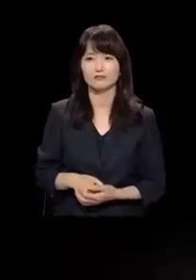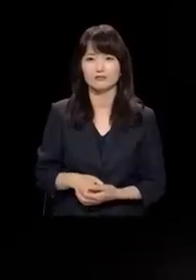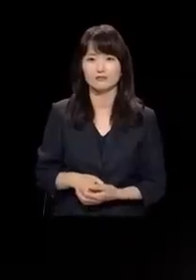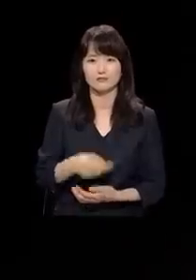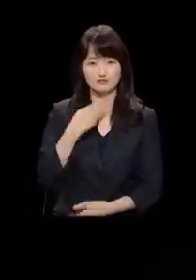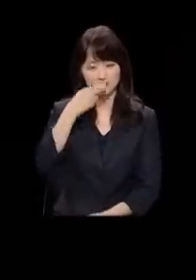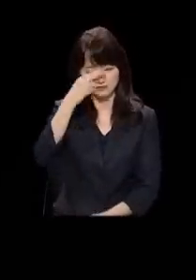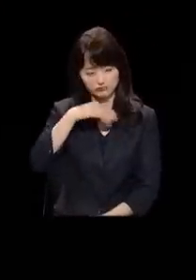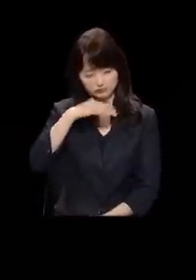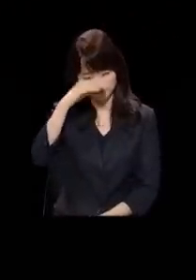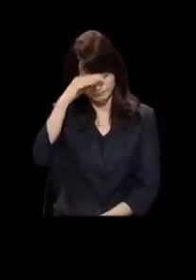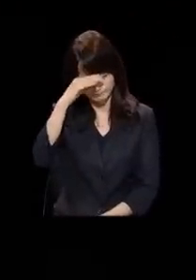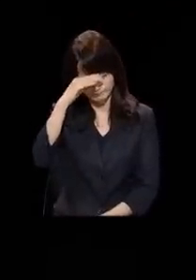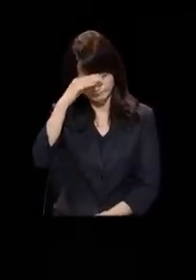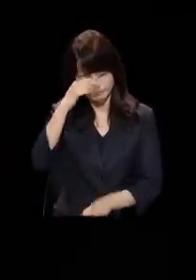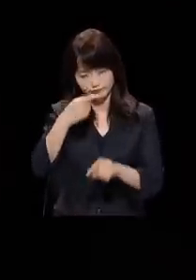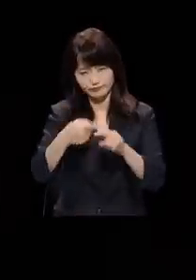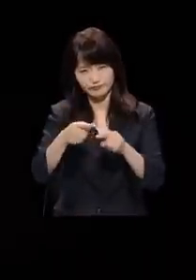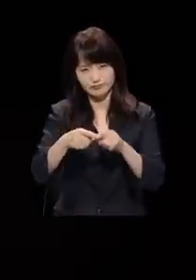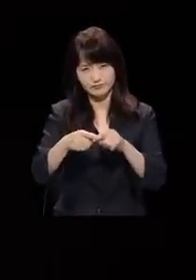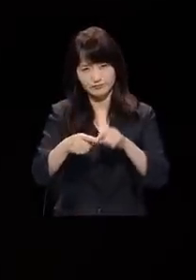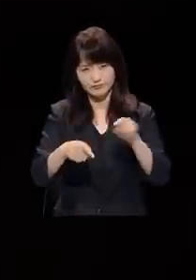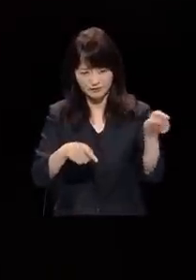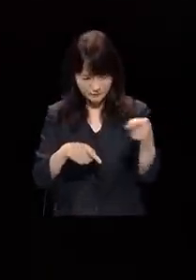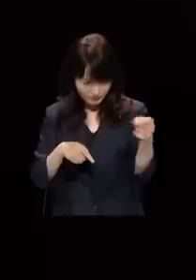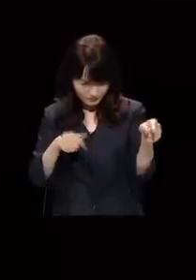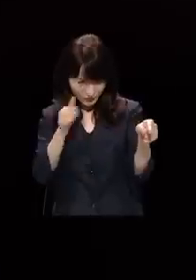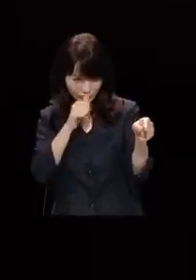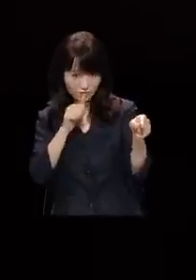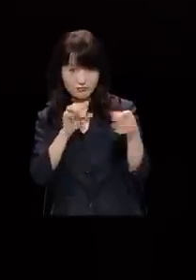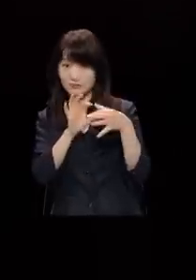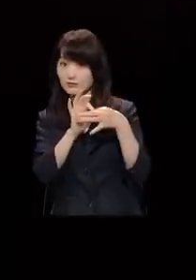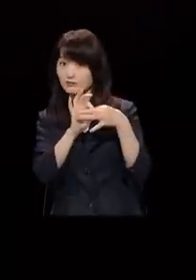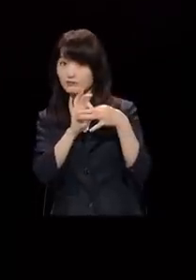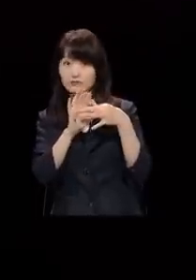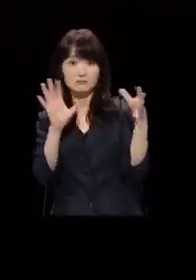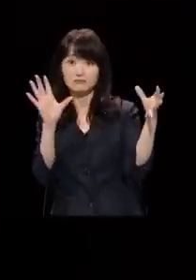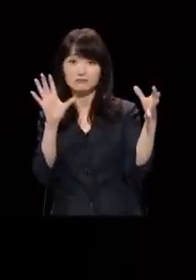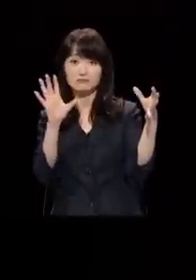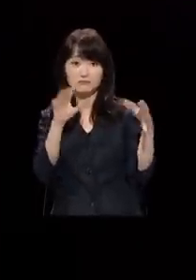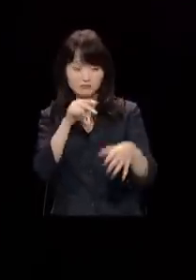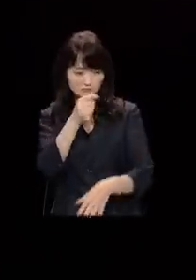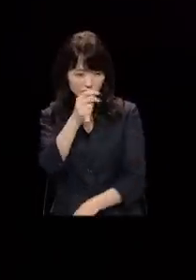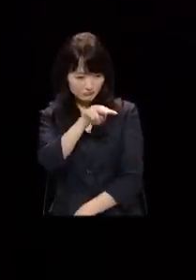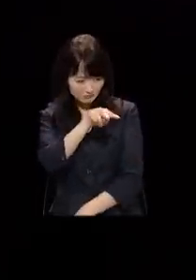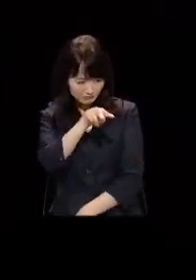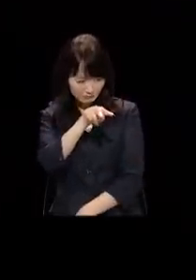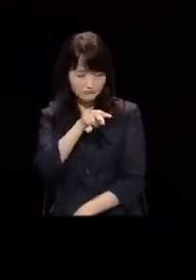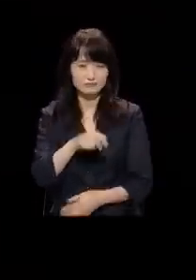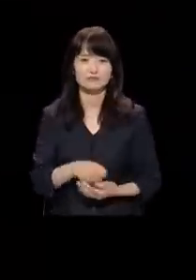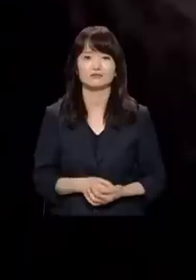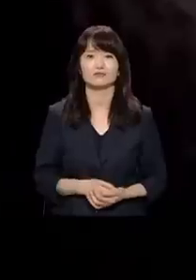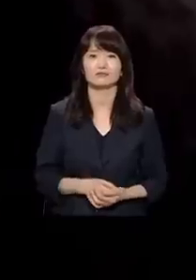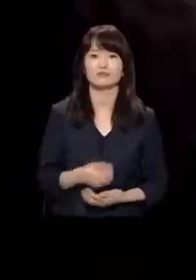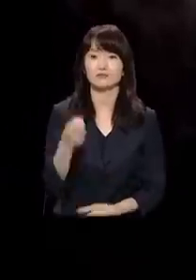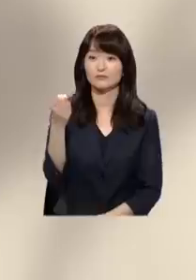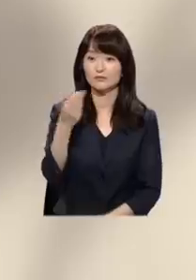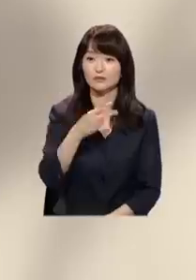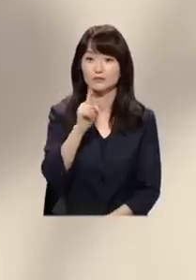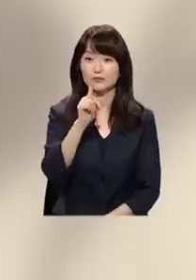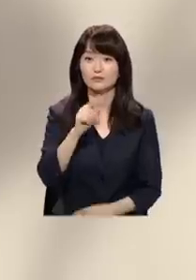중식도 휘두르는 인간의 사연 고향이랑 무슨 상관이 있습니까 하지만 저렇게 본다는 거죠 자뿐만 아닙니다 예